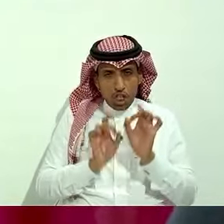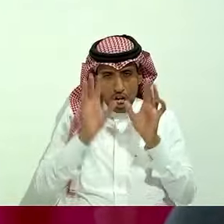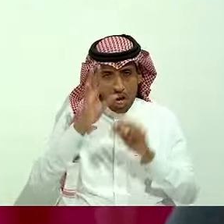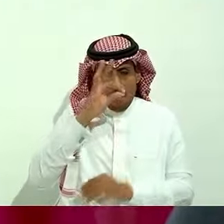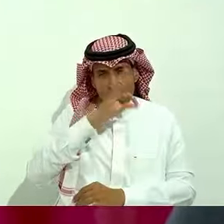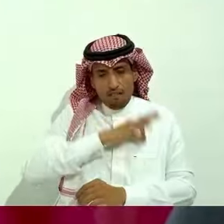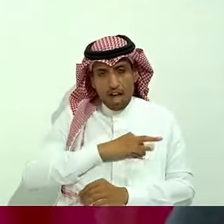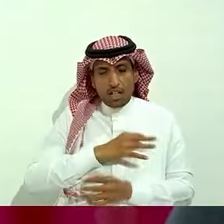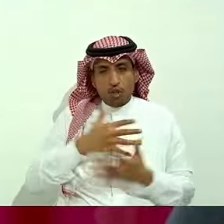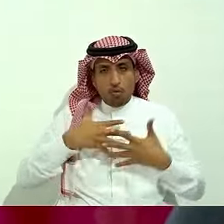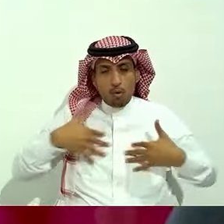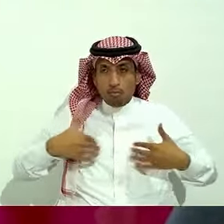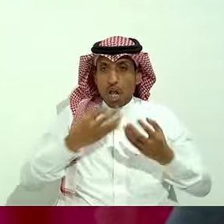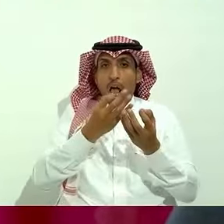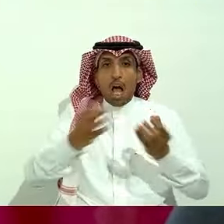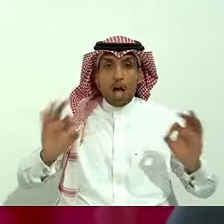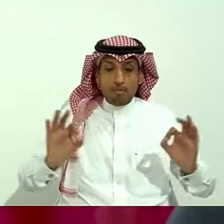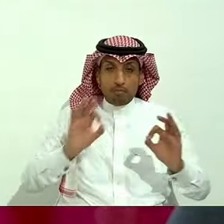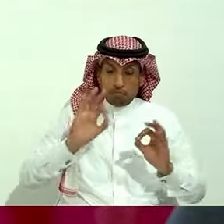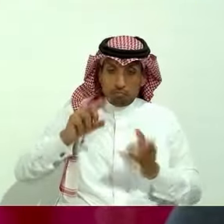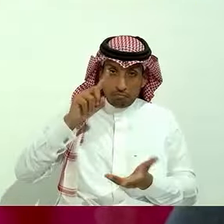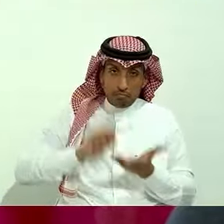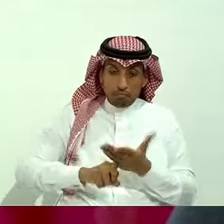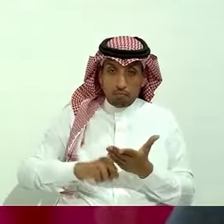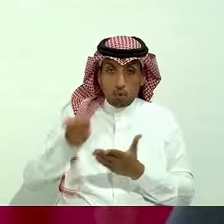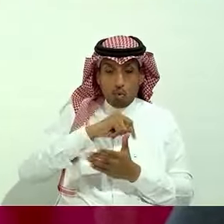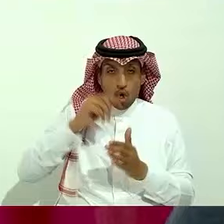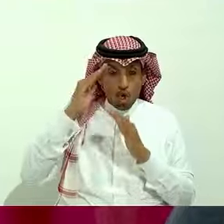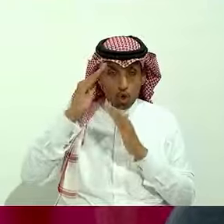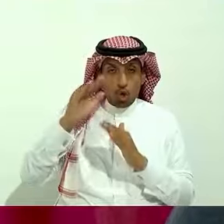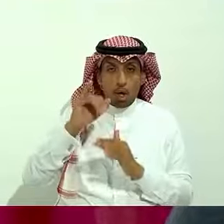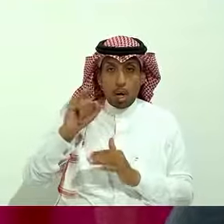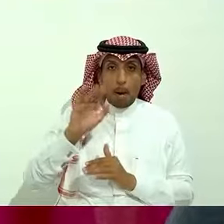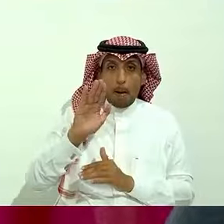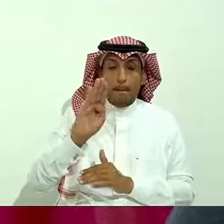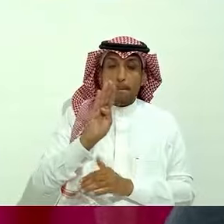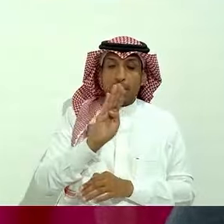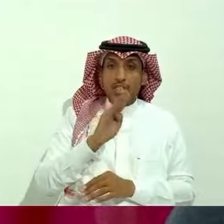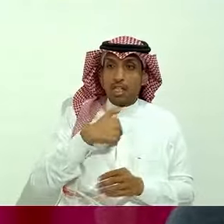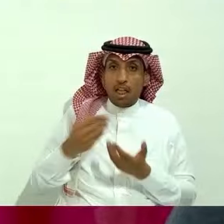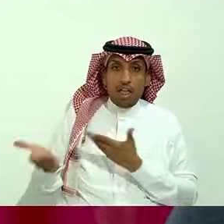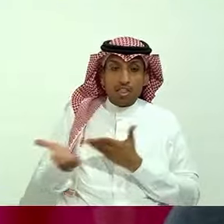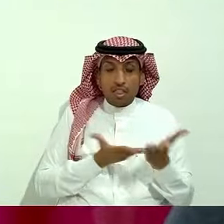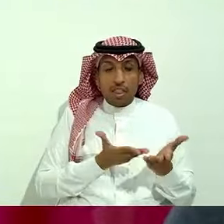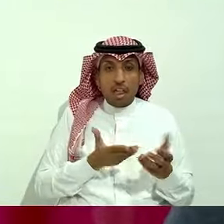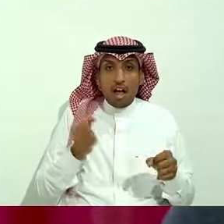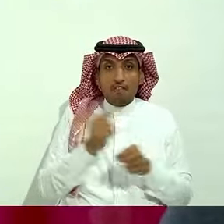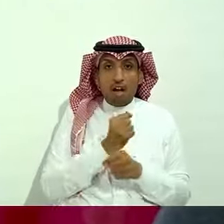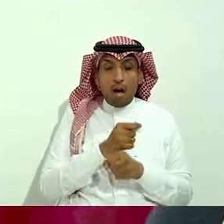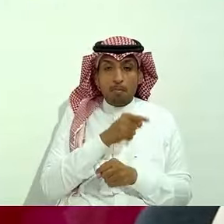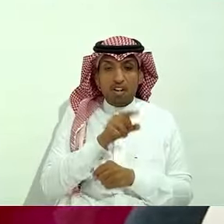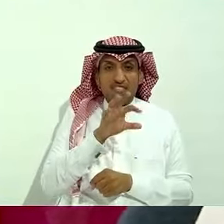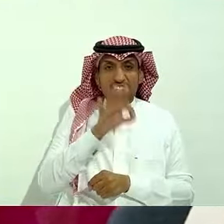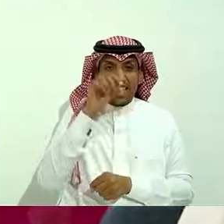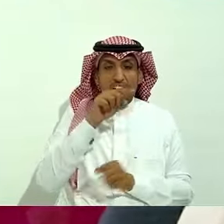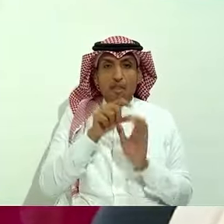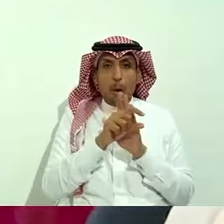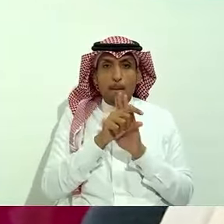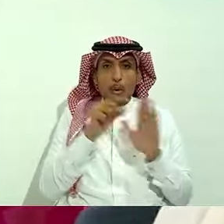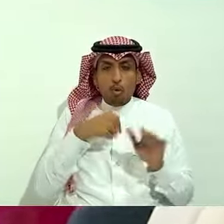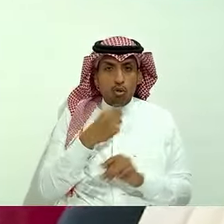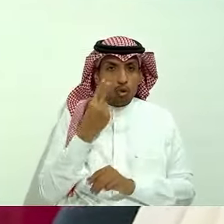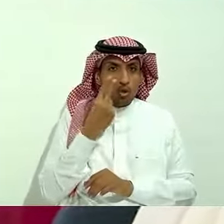للجميع، ما عندي أي شك. وشكراً أكيد لمسك على إتاحتهم الفرصة لنا وعلى الاستضافة الجميلة واختيارهم هالموضوع اللي أشوفه